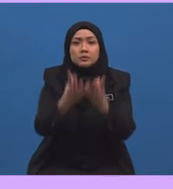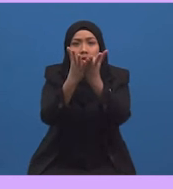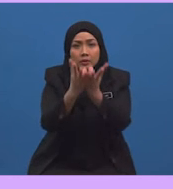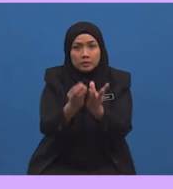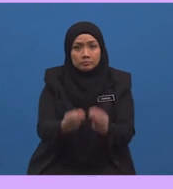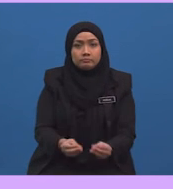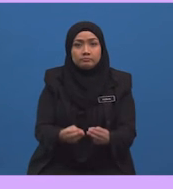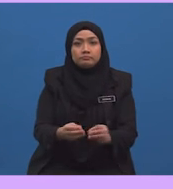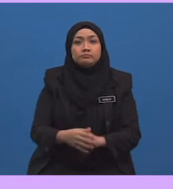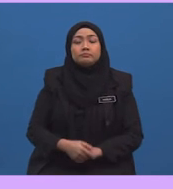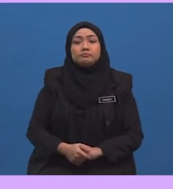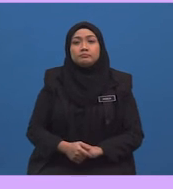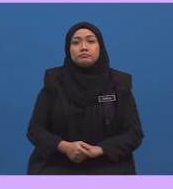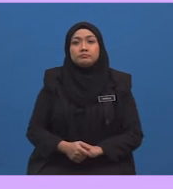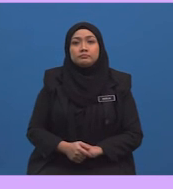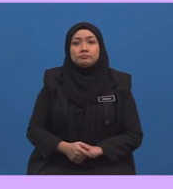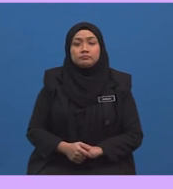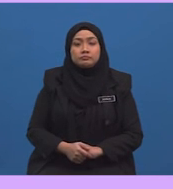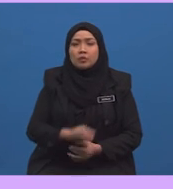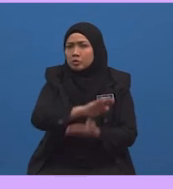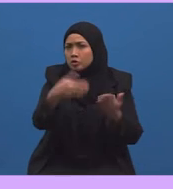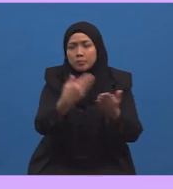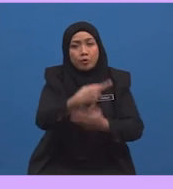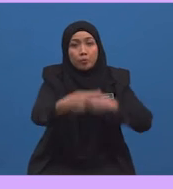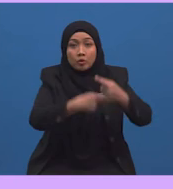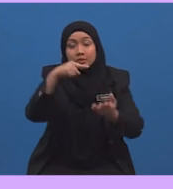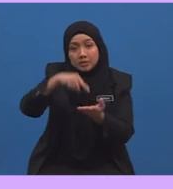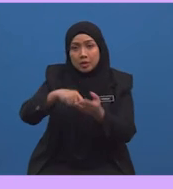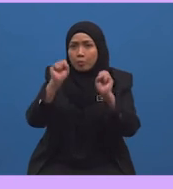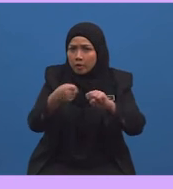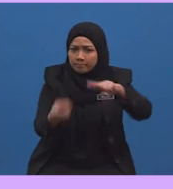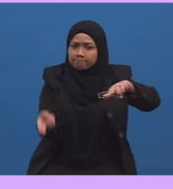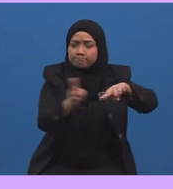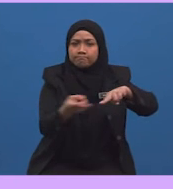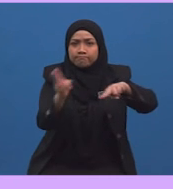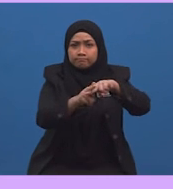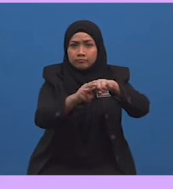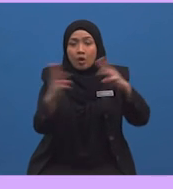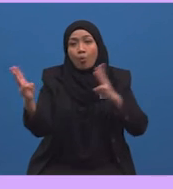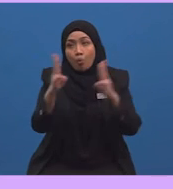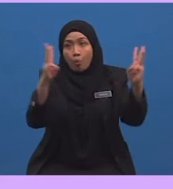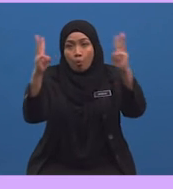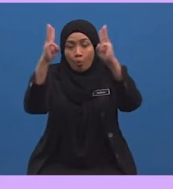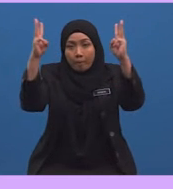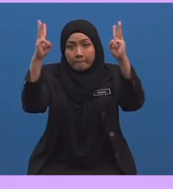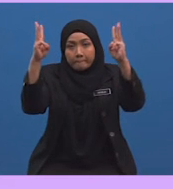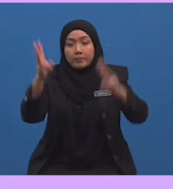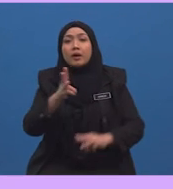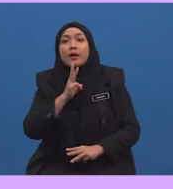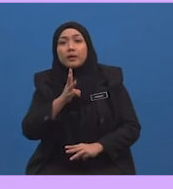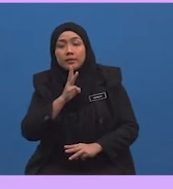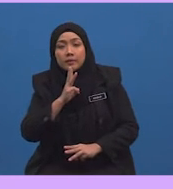penyatinjaan dan perkumuhan. Kesemua proses ini dapat meningkatkan kandungan wang air di atmosfera